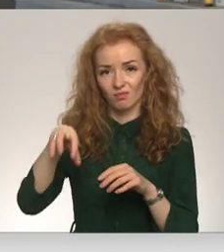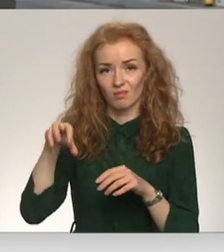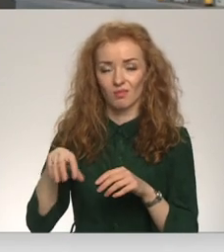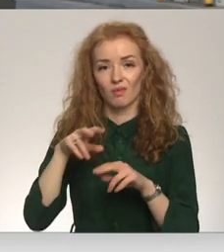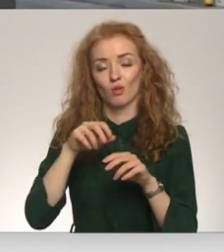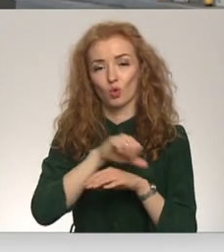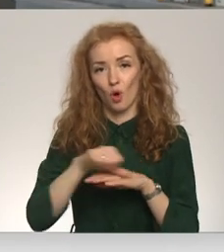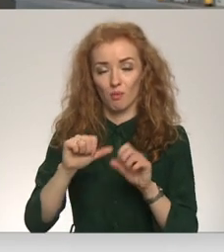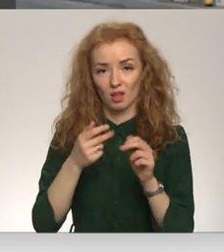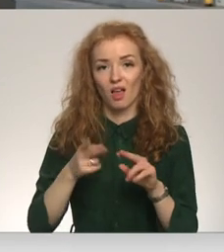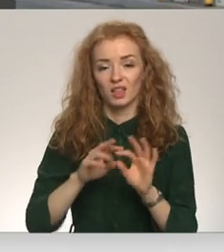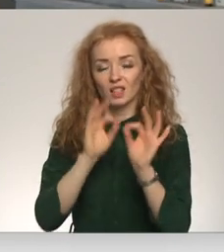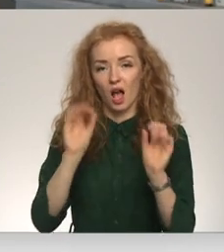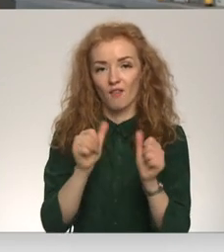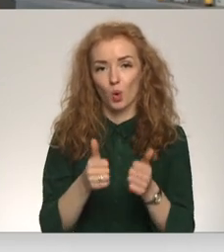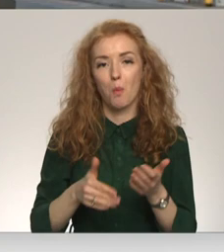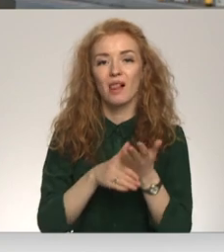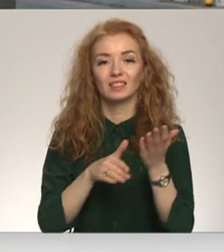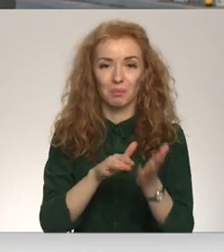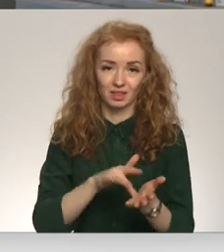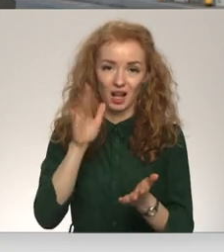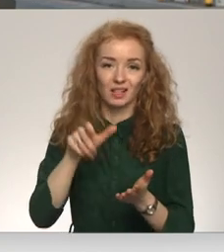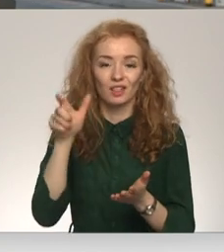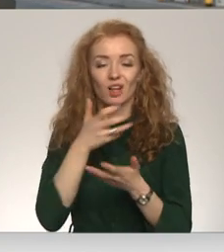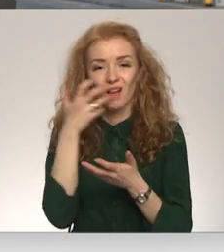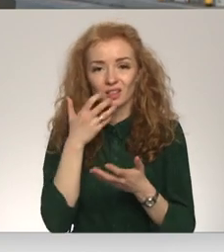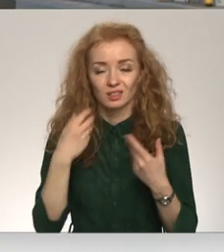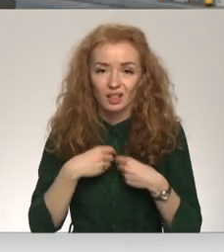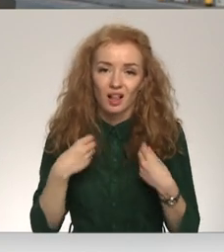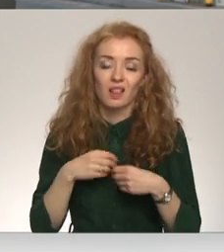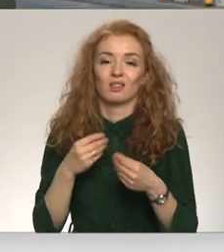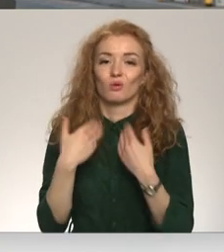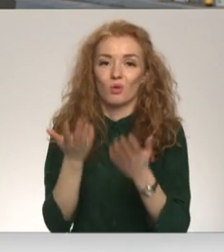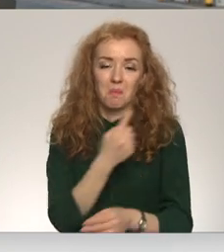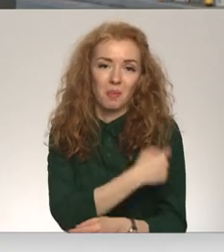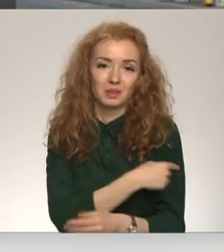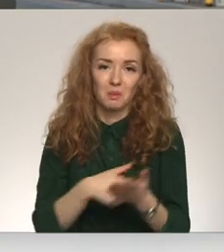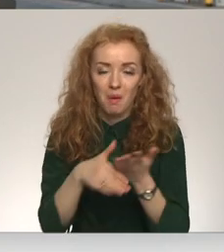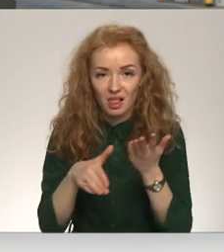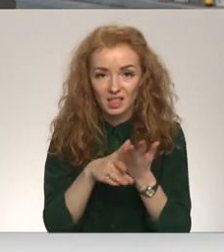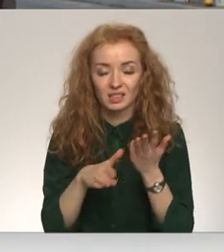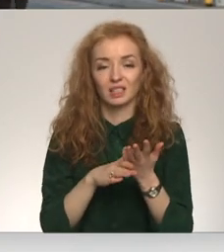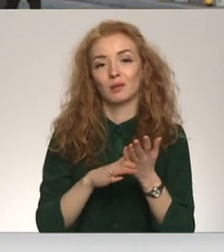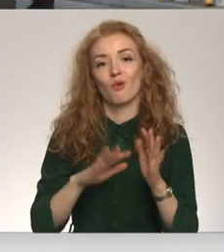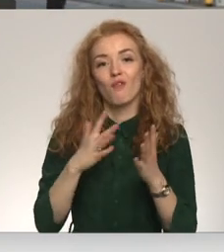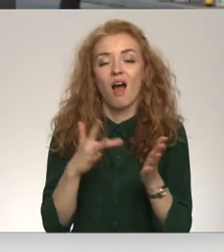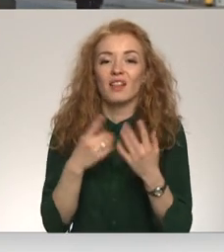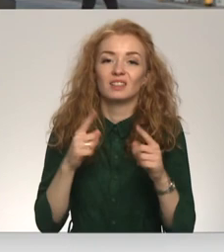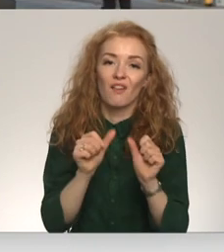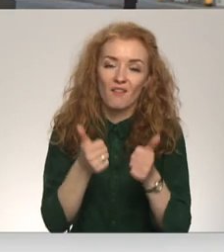veidot palīdzības centrus, lai cilvēki sasildītu, piedāvāt medicīnisko palīdzību, ja nepieciešams, vai kā citādi